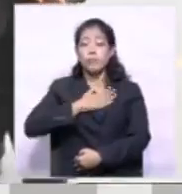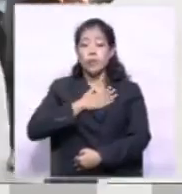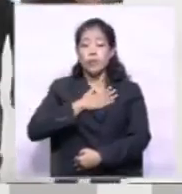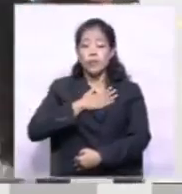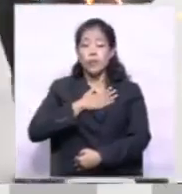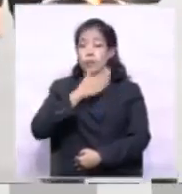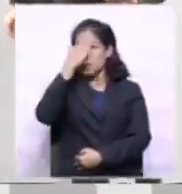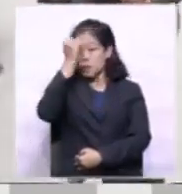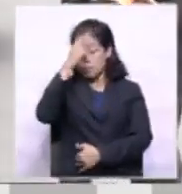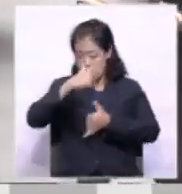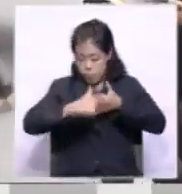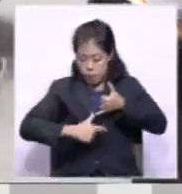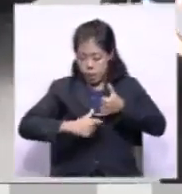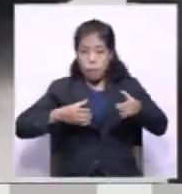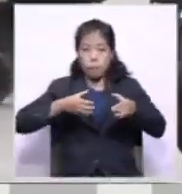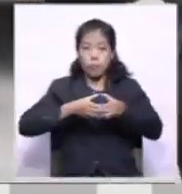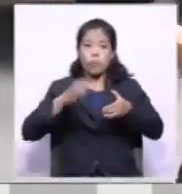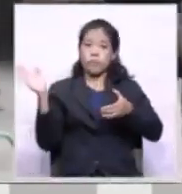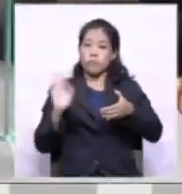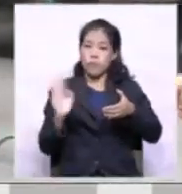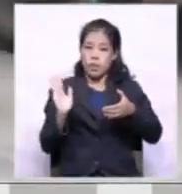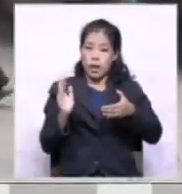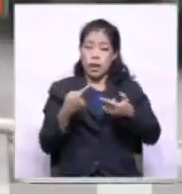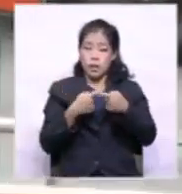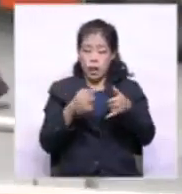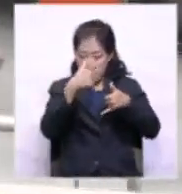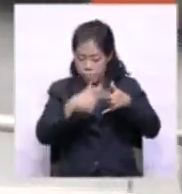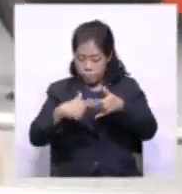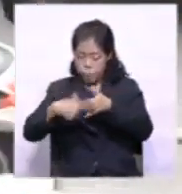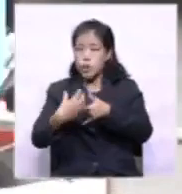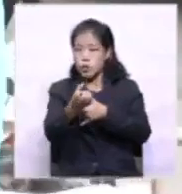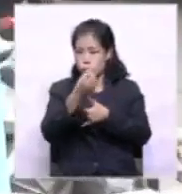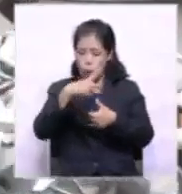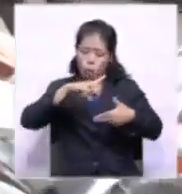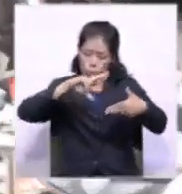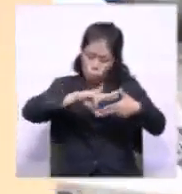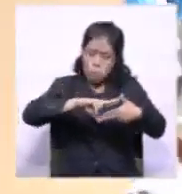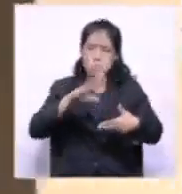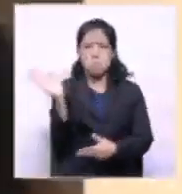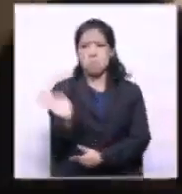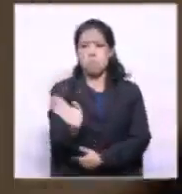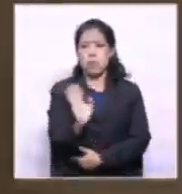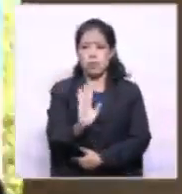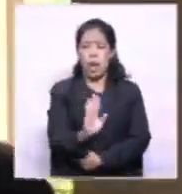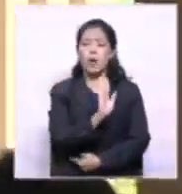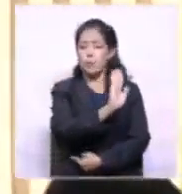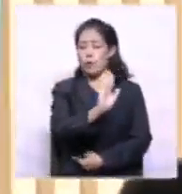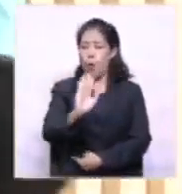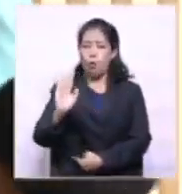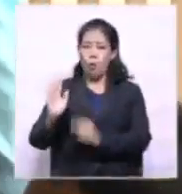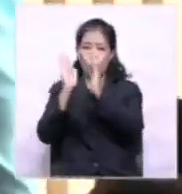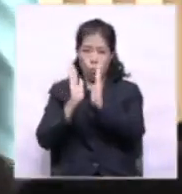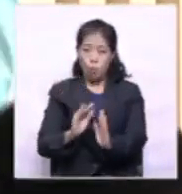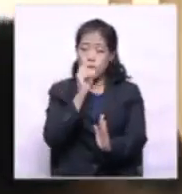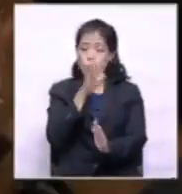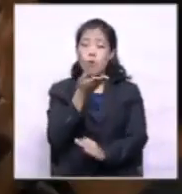เพราะไม่ได้แสดงพฤติกรรมในนามของพรรคแต่บางคนที่มาพาดพิงถึงพรรคก็มองว่าเกินไปเป็นสิ่งที่ไม่ถูกต้องเพราะน